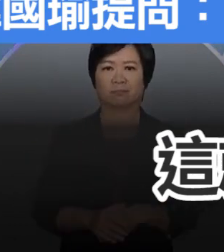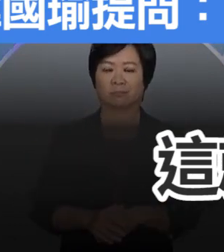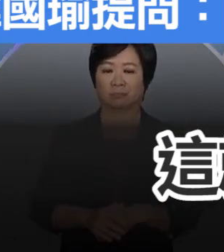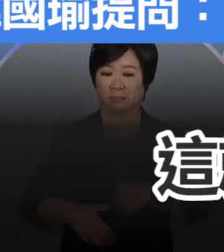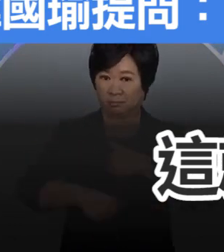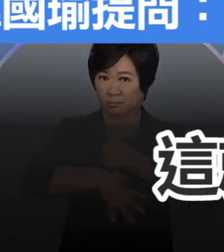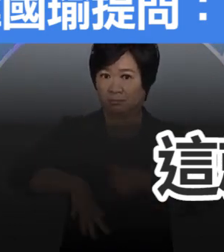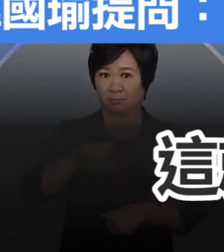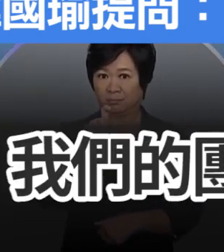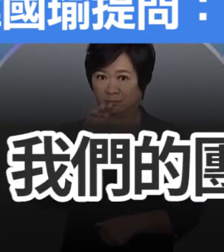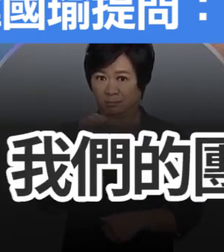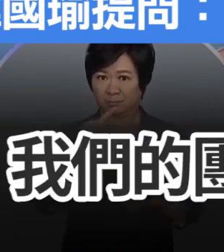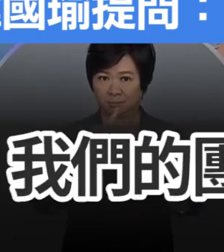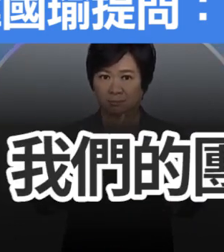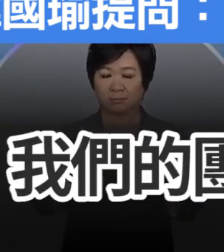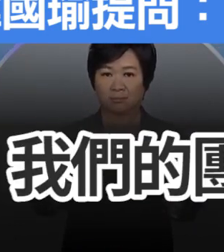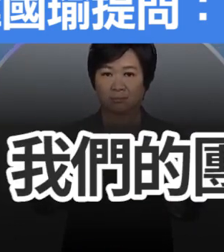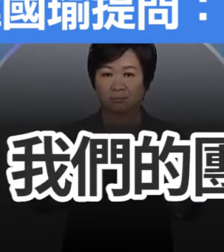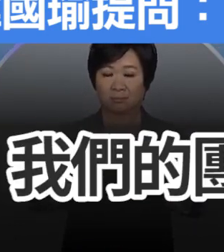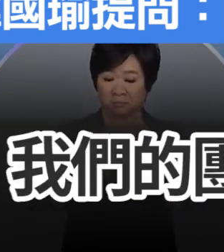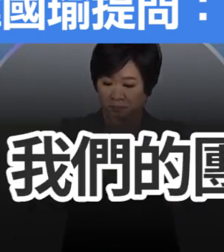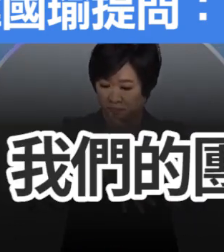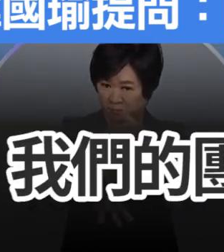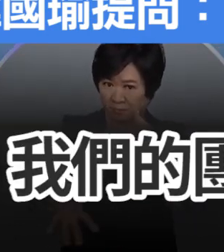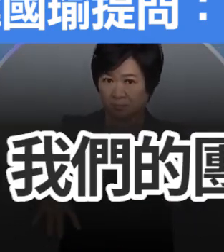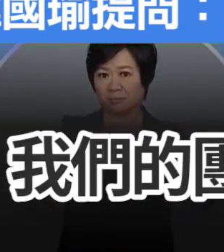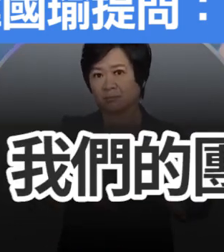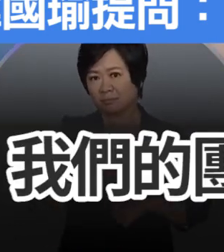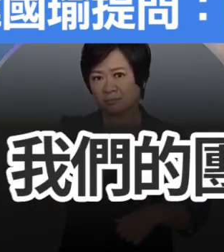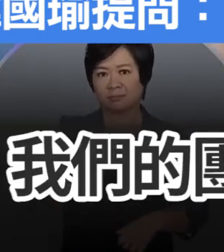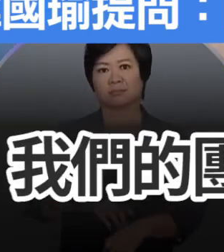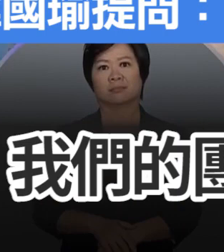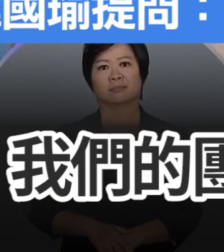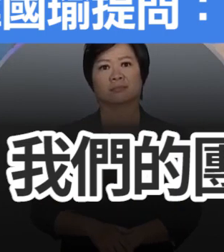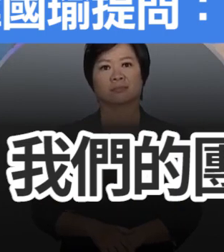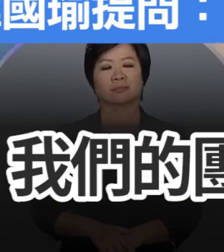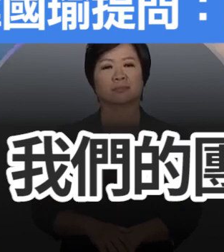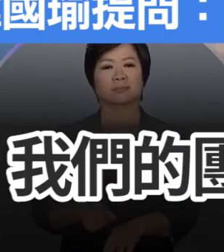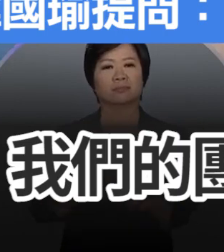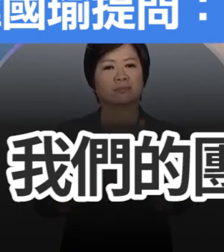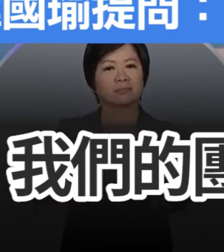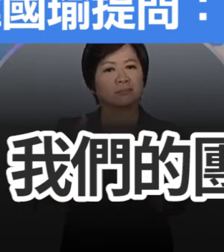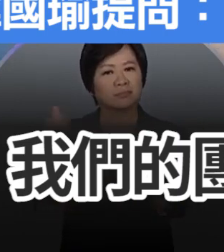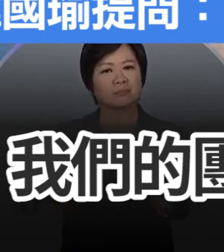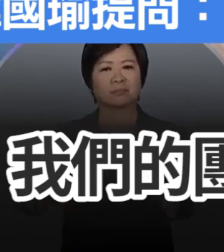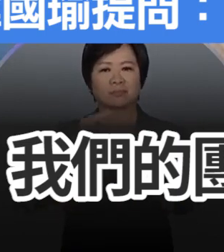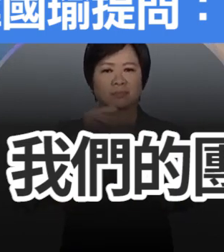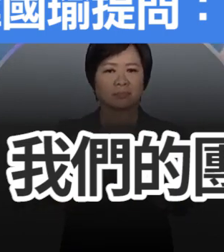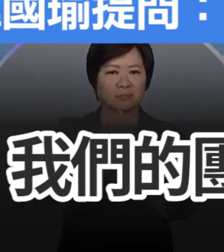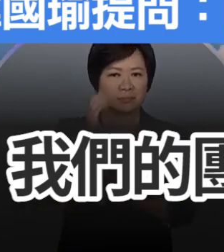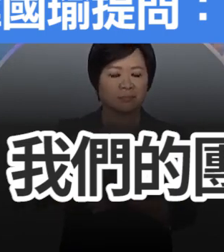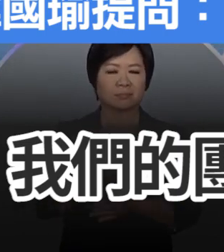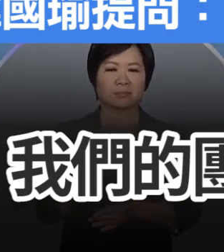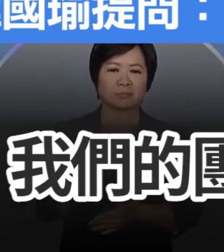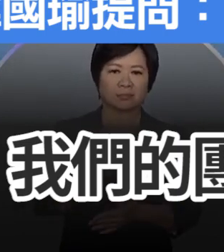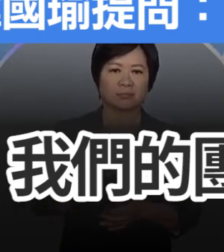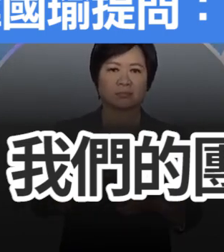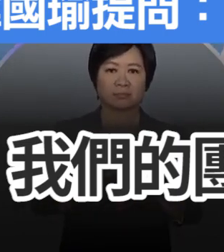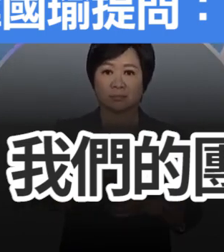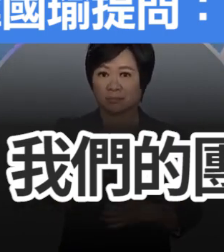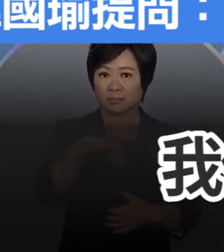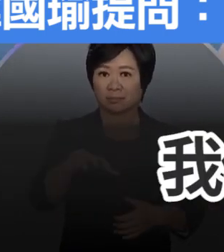10万人，我们的团队从副省长到秘书长到厅处首